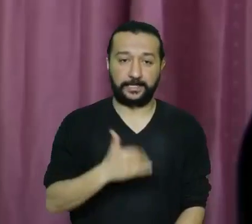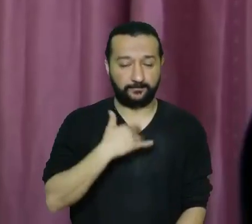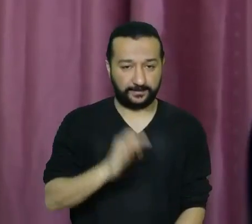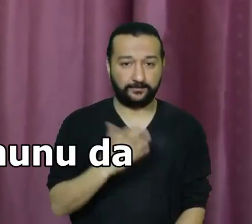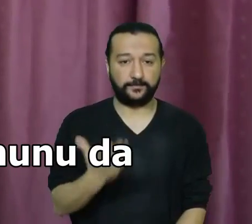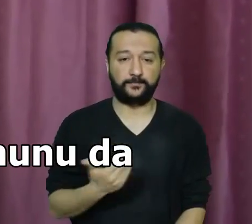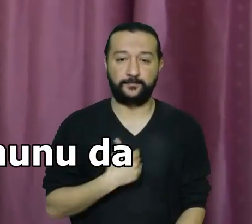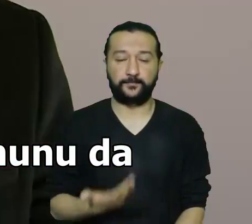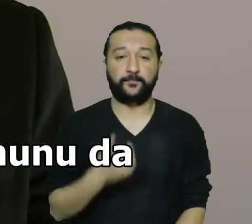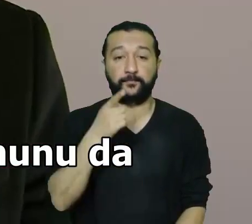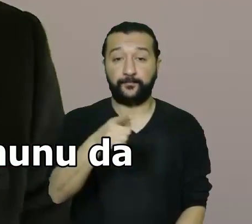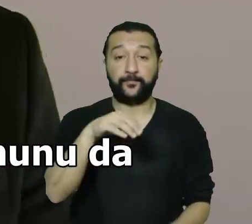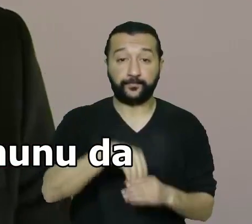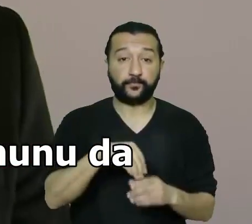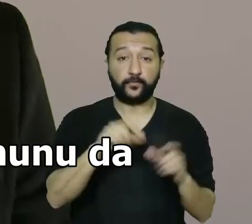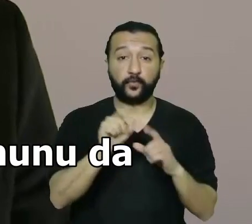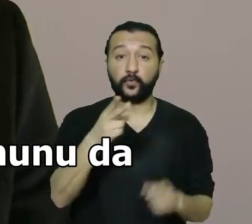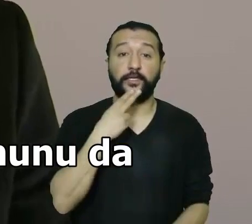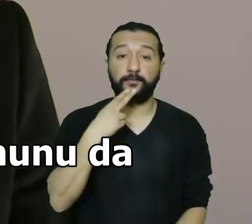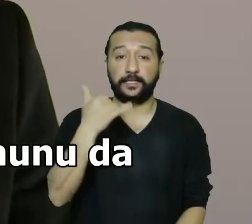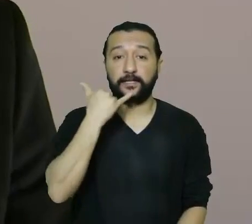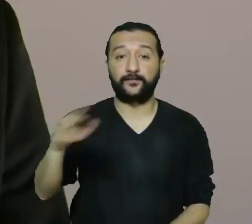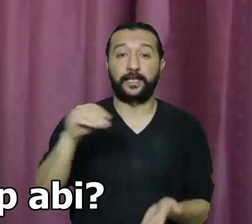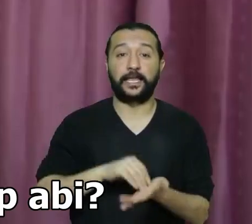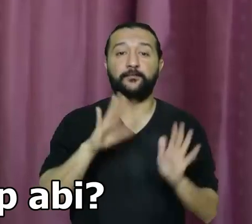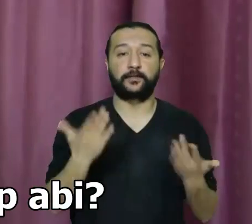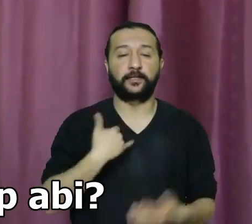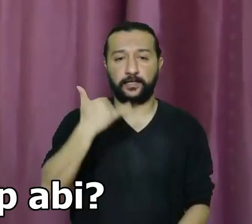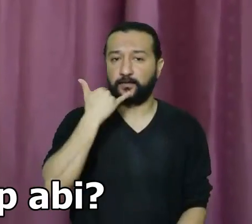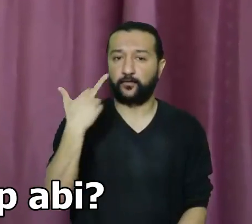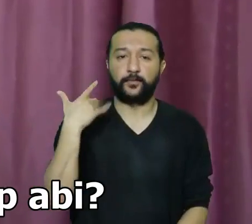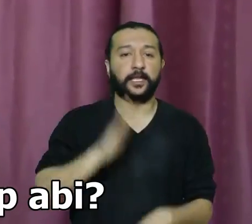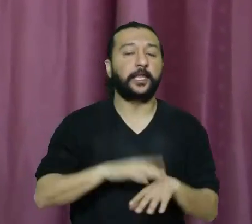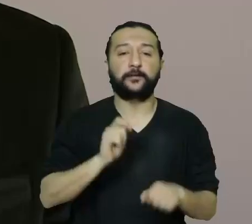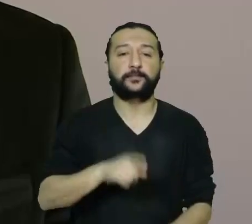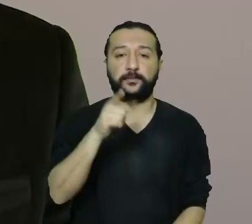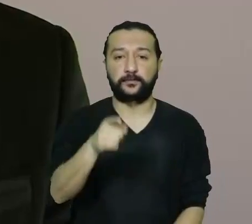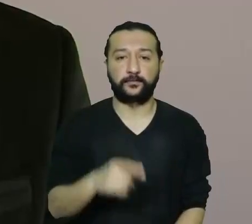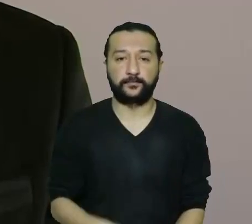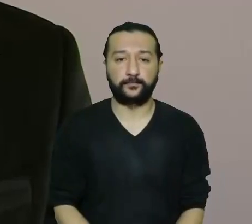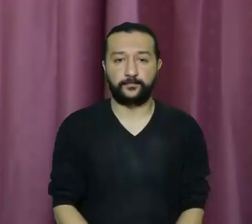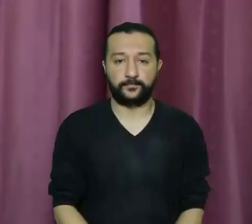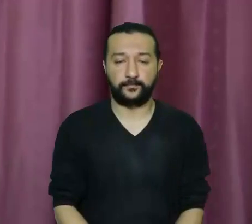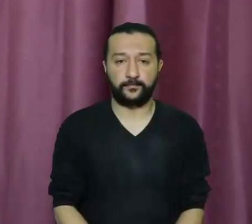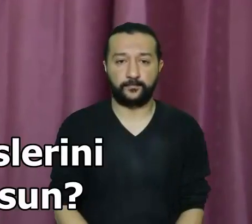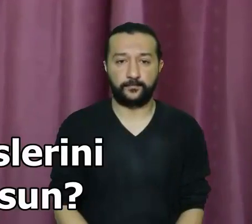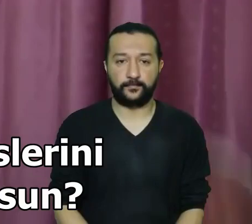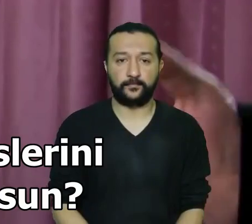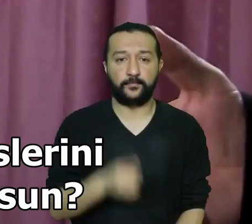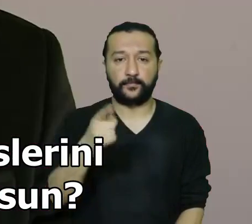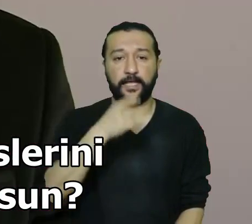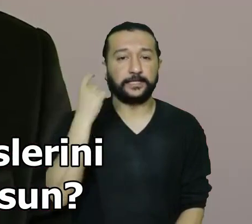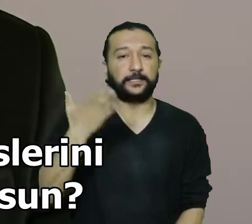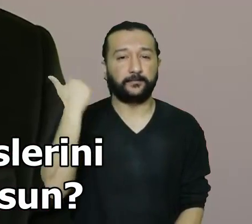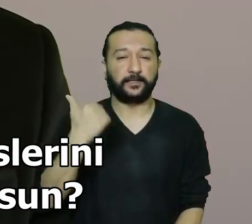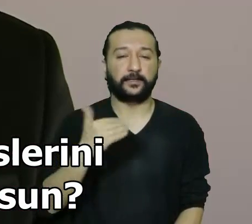mi? Ya bu arada Su Hanım'ın telefonunu da alamadık iyi mi? Telefonu ne yapmıştın Sarp abi? Şey ya,